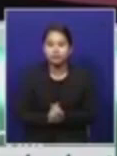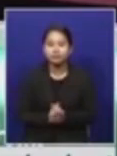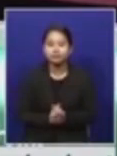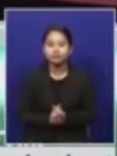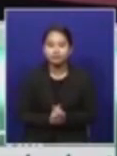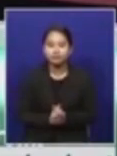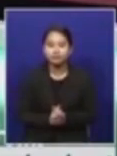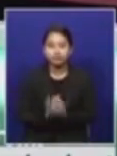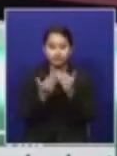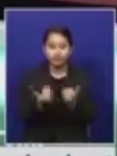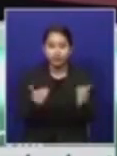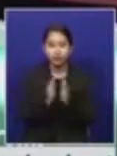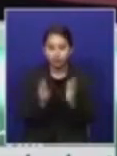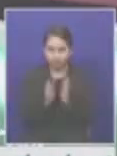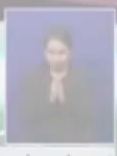และขอขอบคุณมากครับสวัสดีครับ